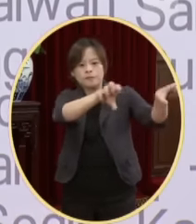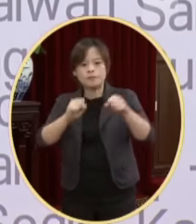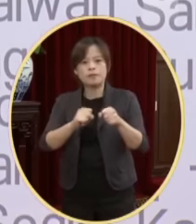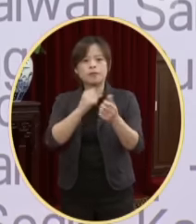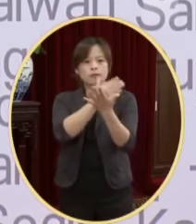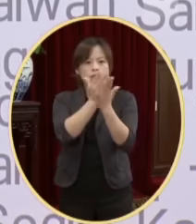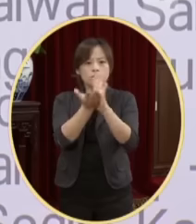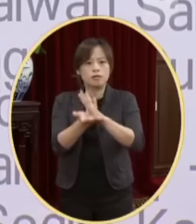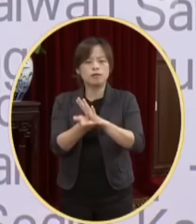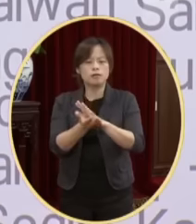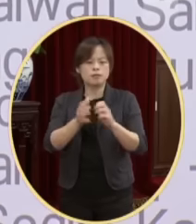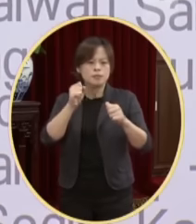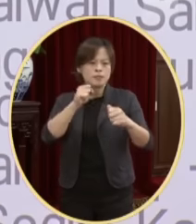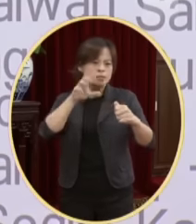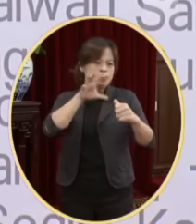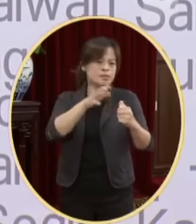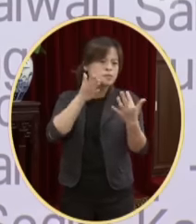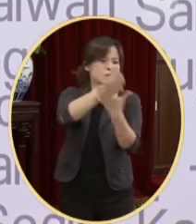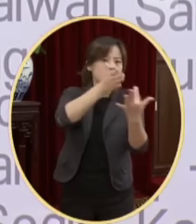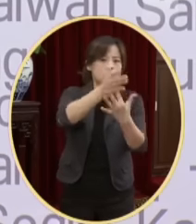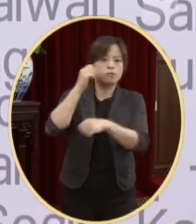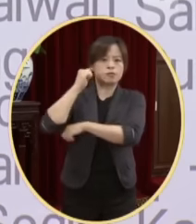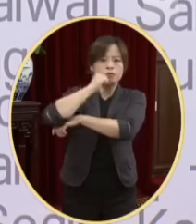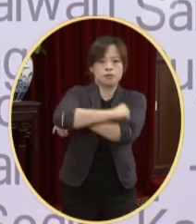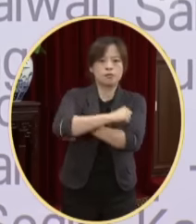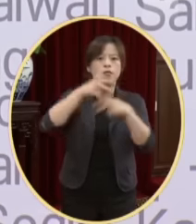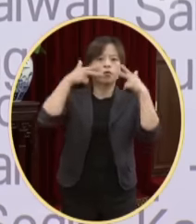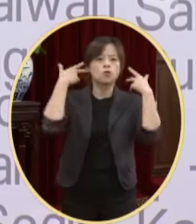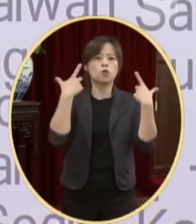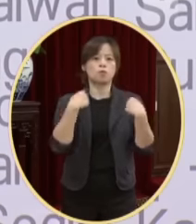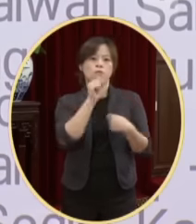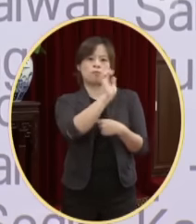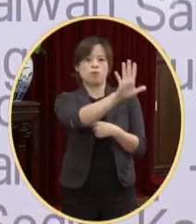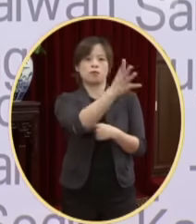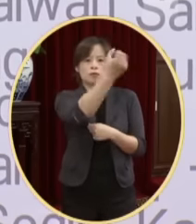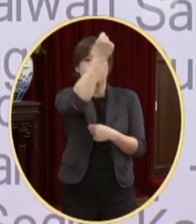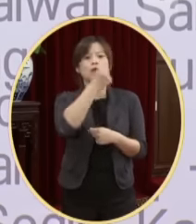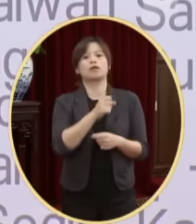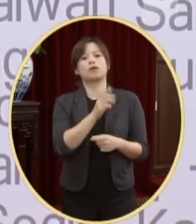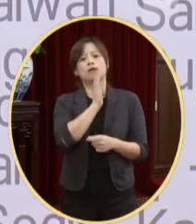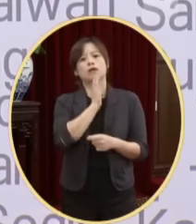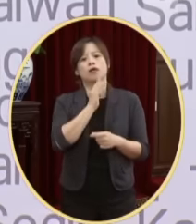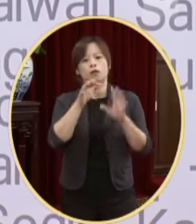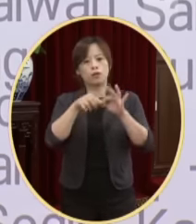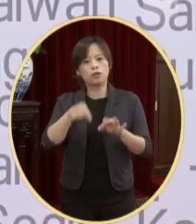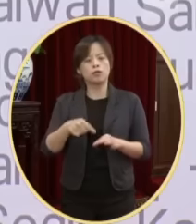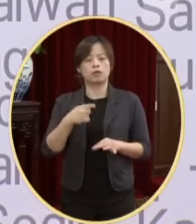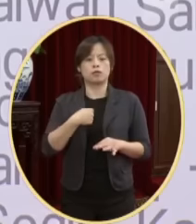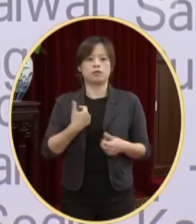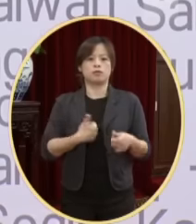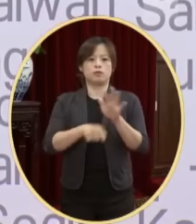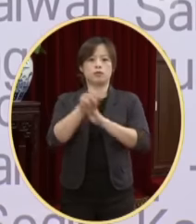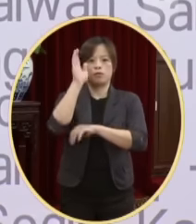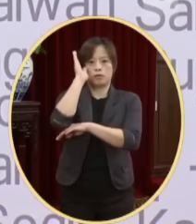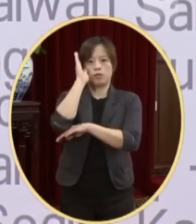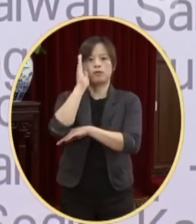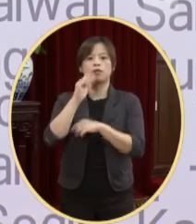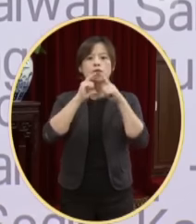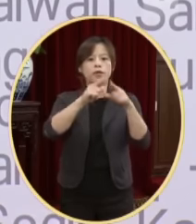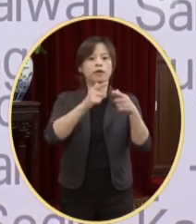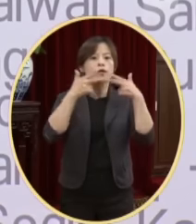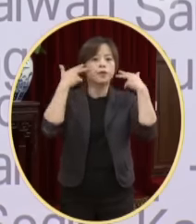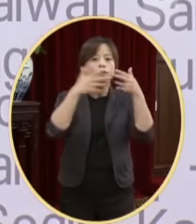夺，强烈侵害了原住民族既有的权利。为此我代表政府